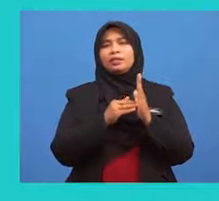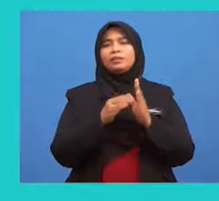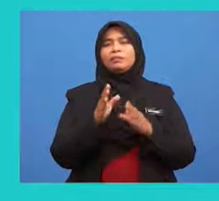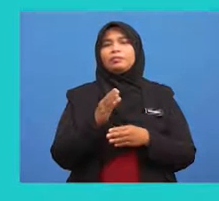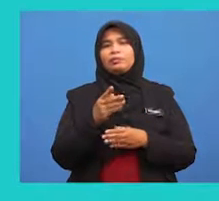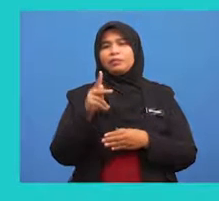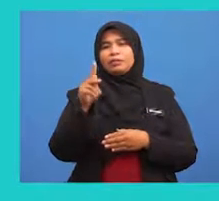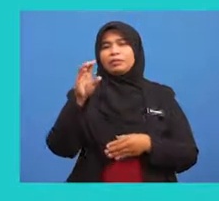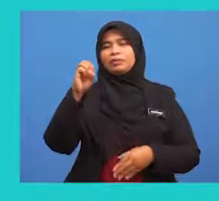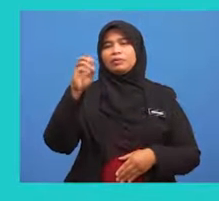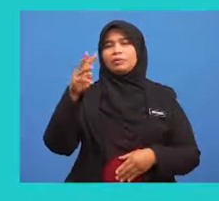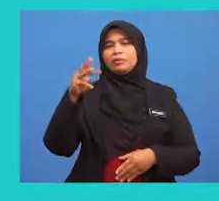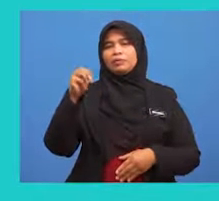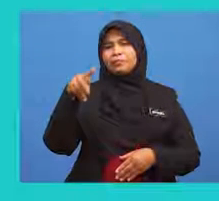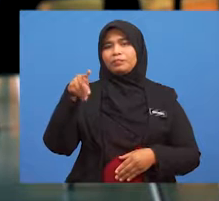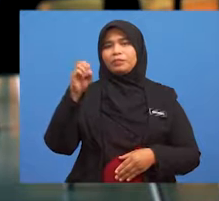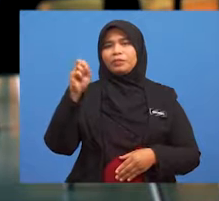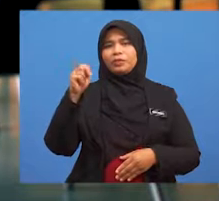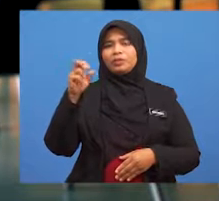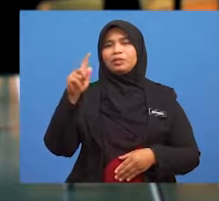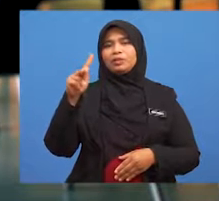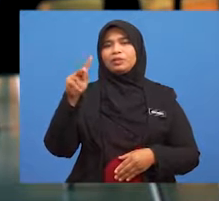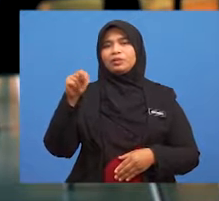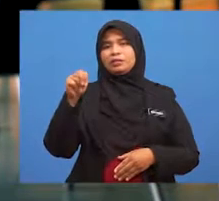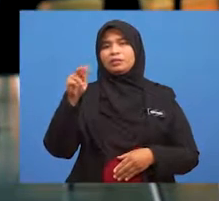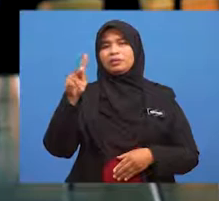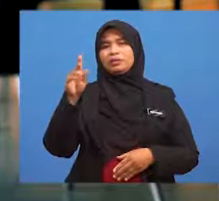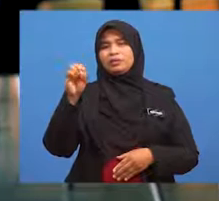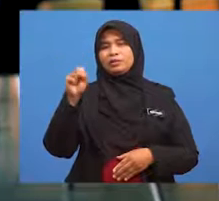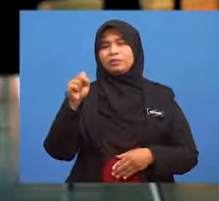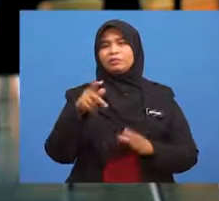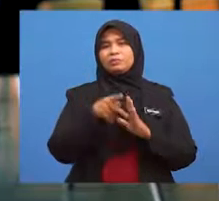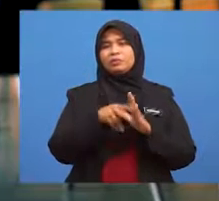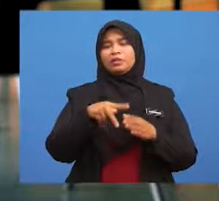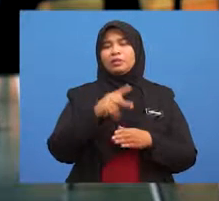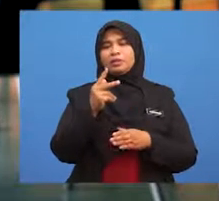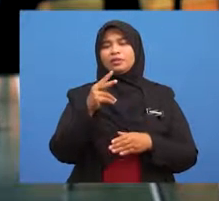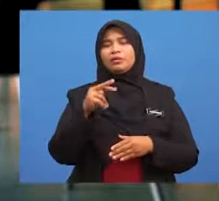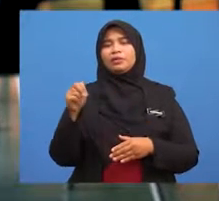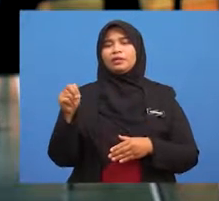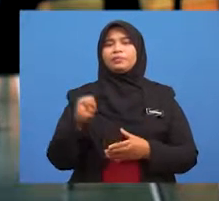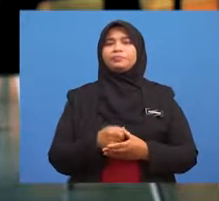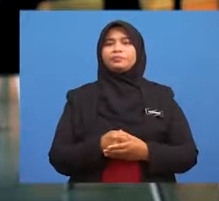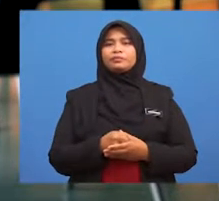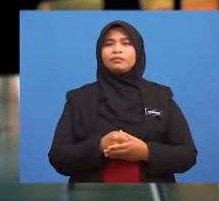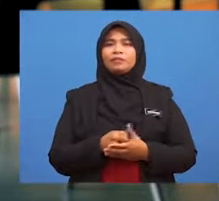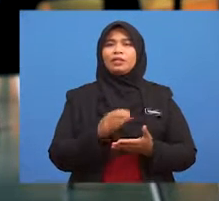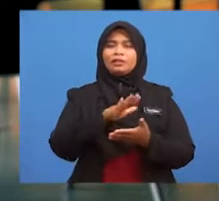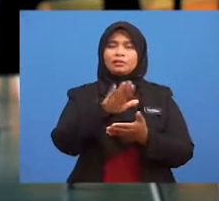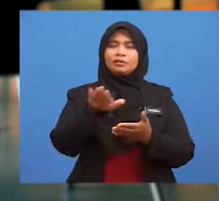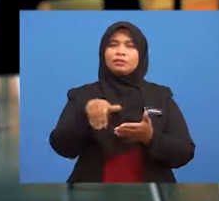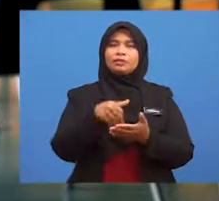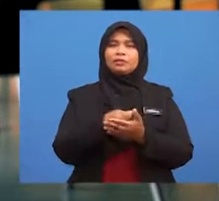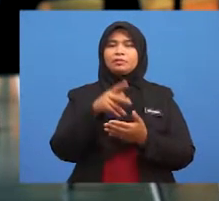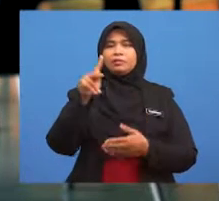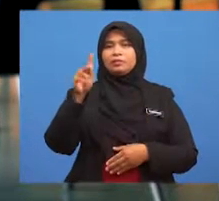komponen kos pengeluaran. Komponen kos pengeluaran ialah merupakan semua kos